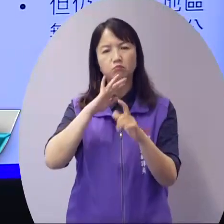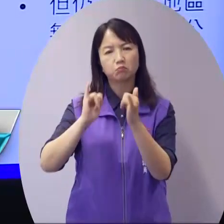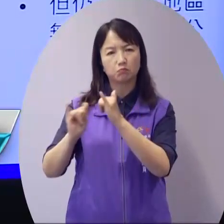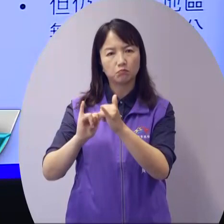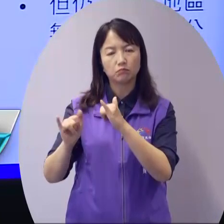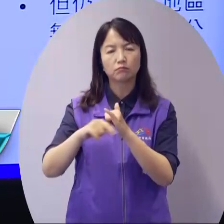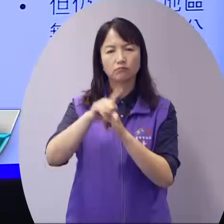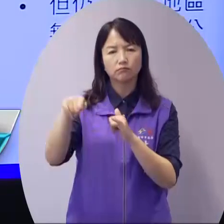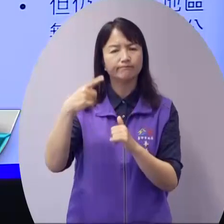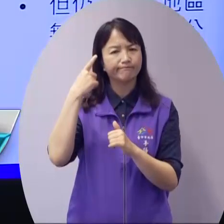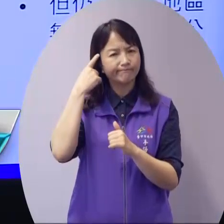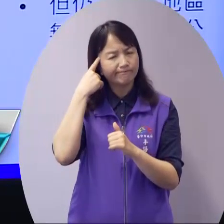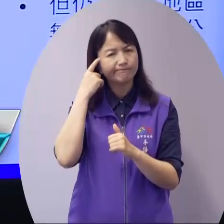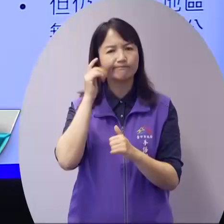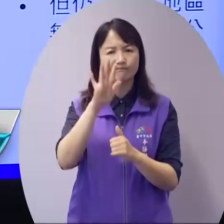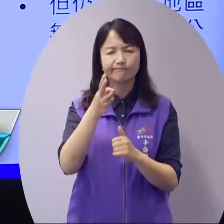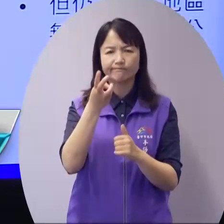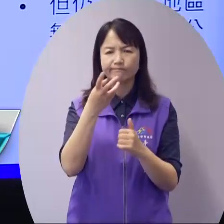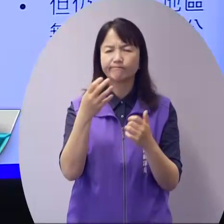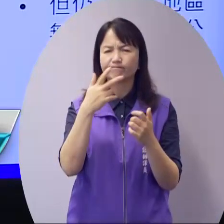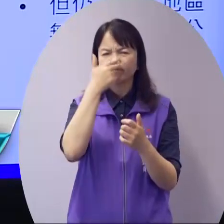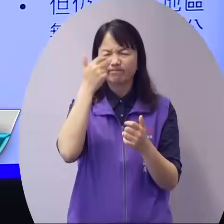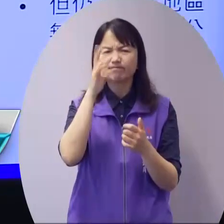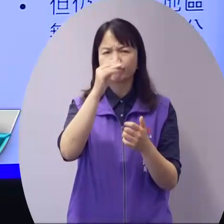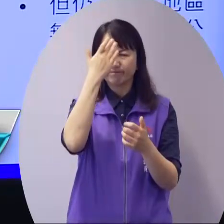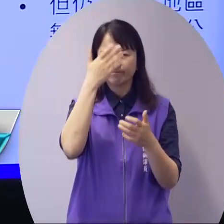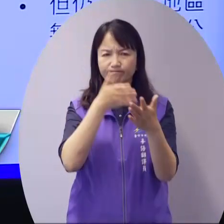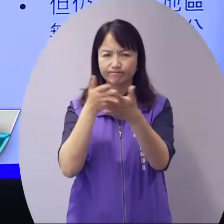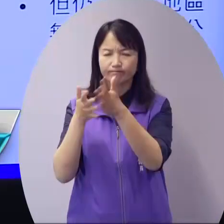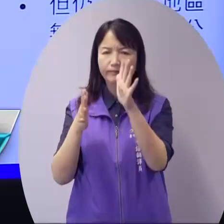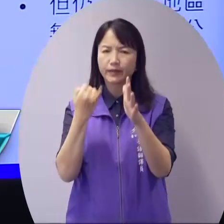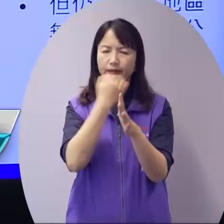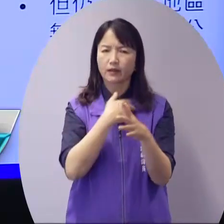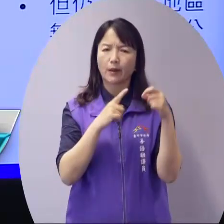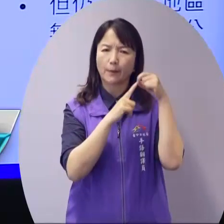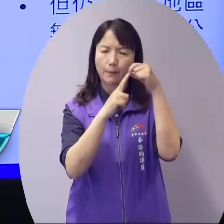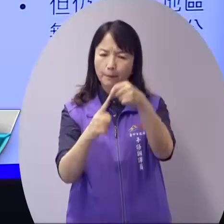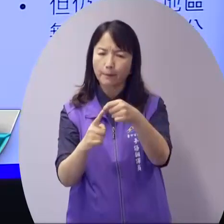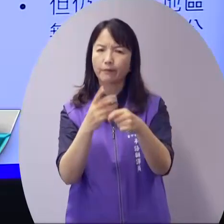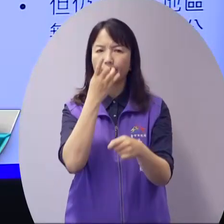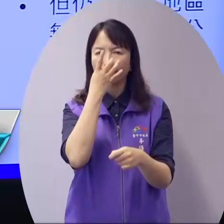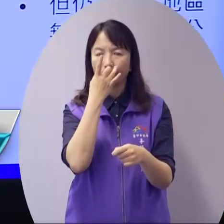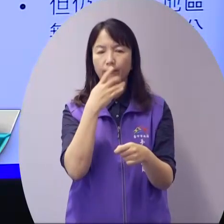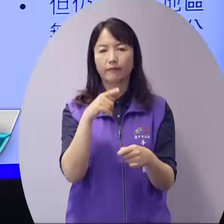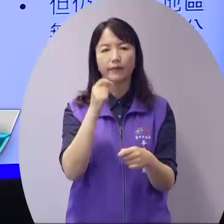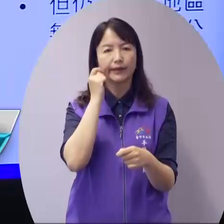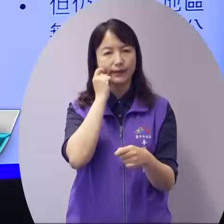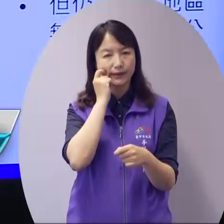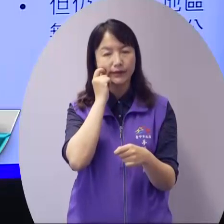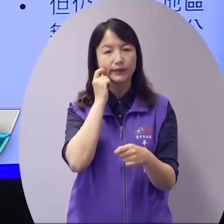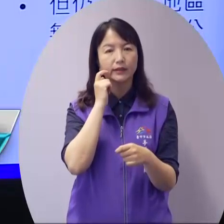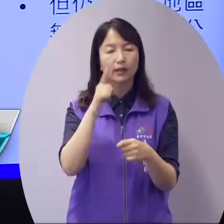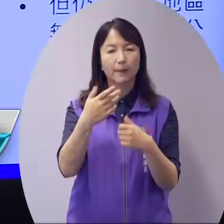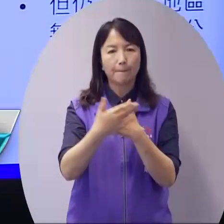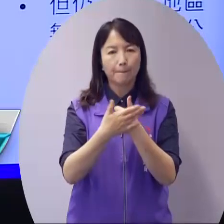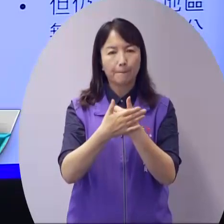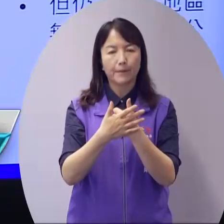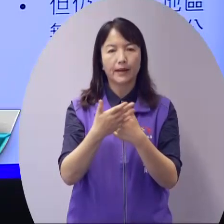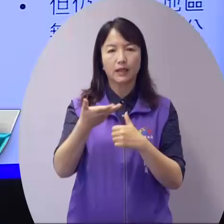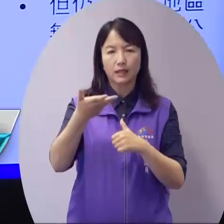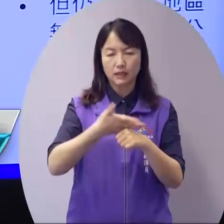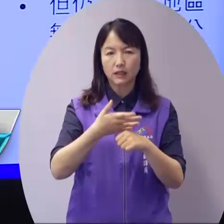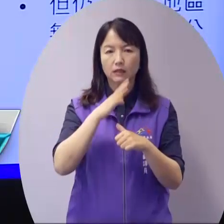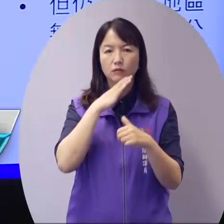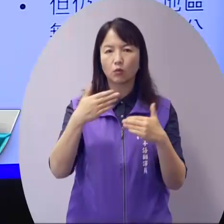众还是会有一点觉得不方便，因为那个地方可能公车进不去，可能没办法有这个比较良好的这